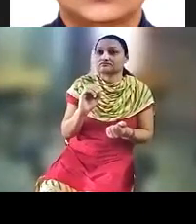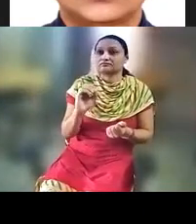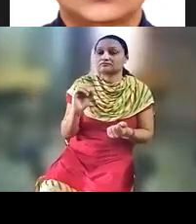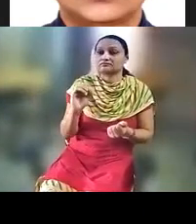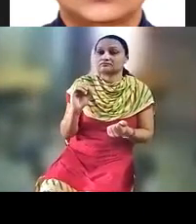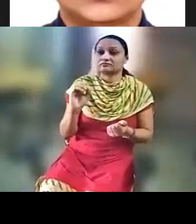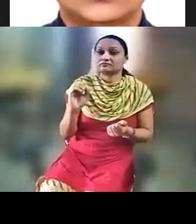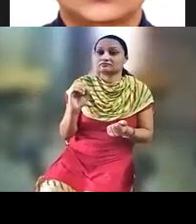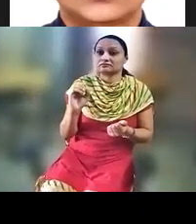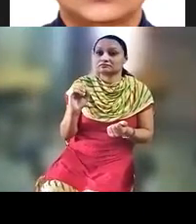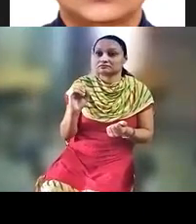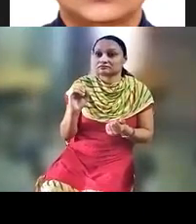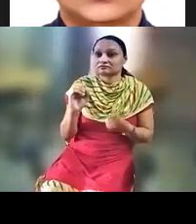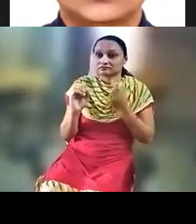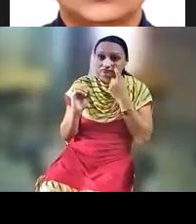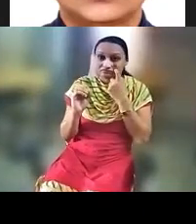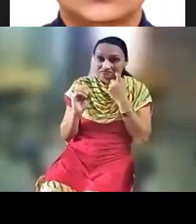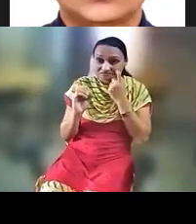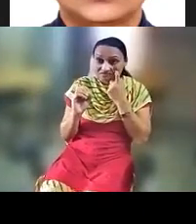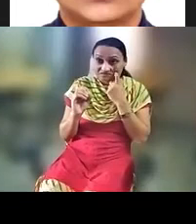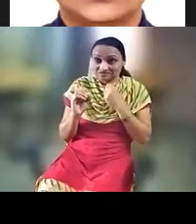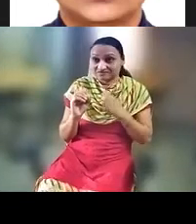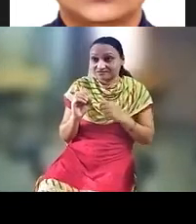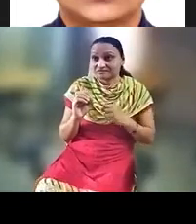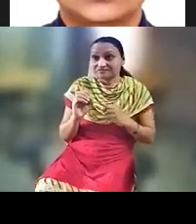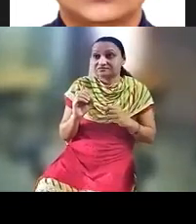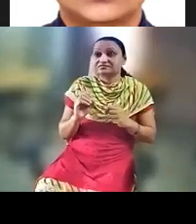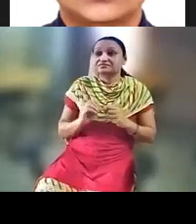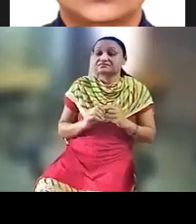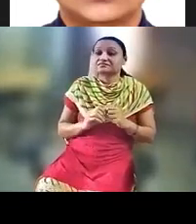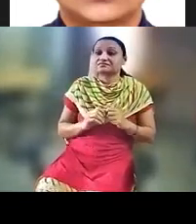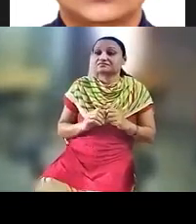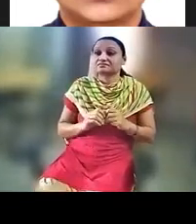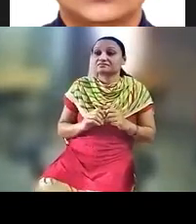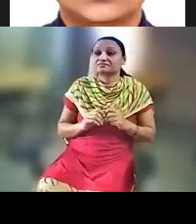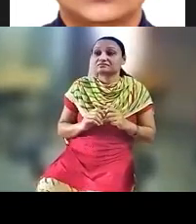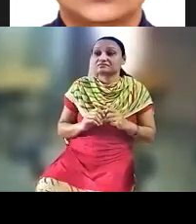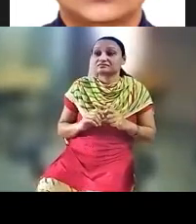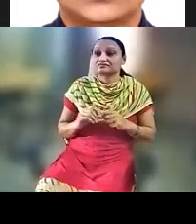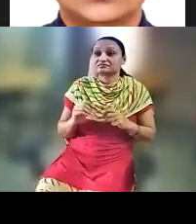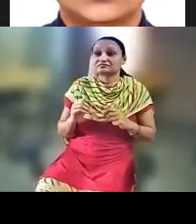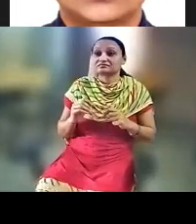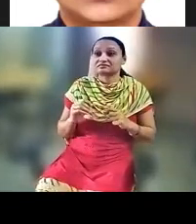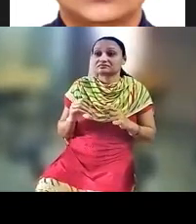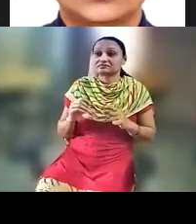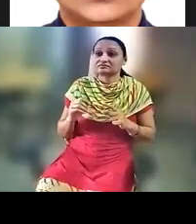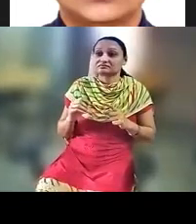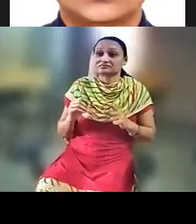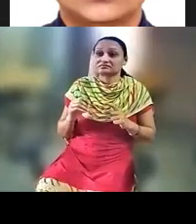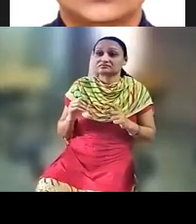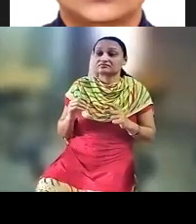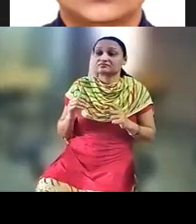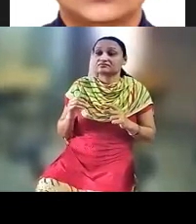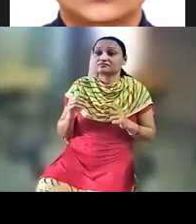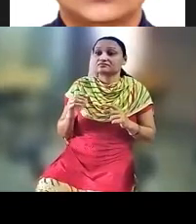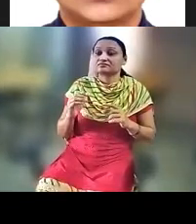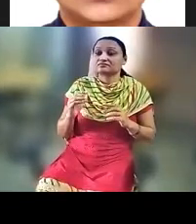and teen births per 1,000. So teen births per 1,000 में हम